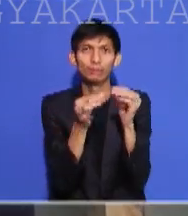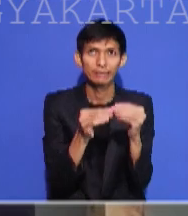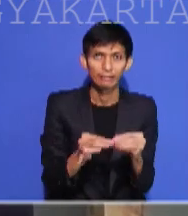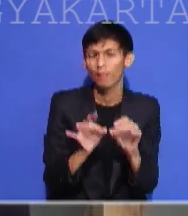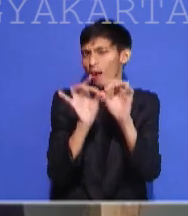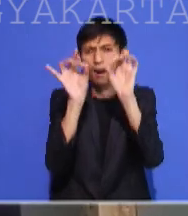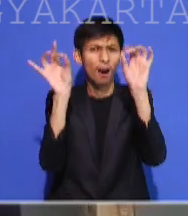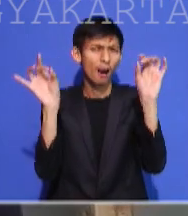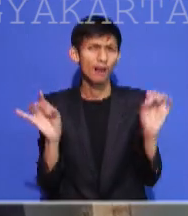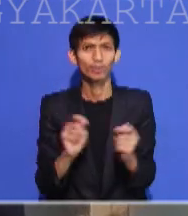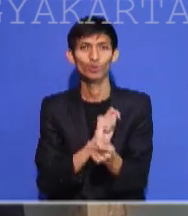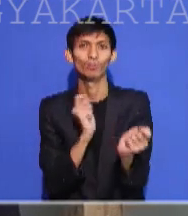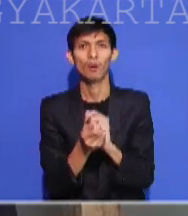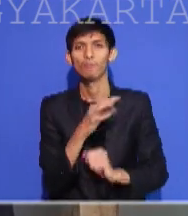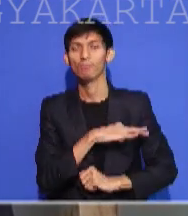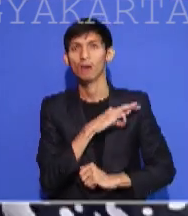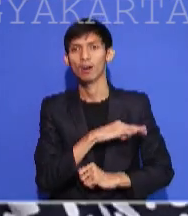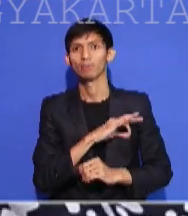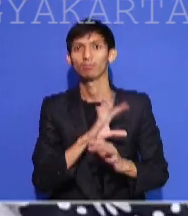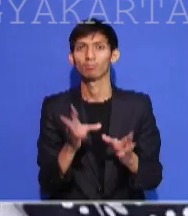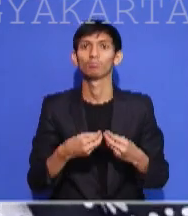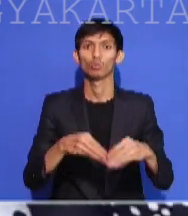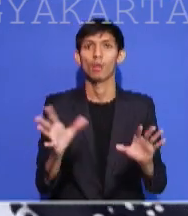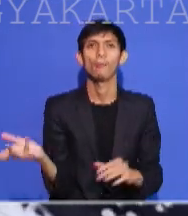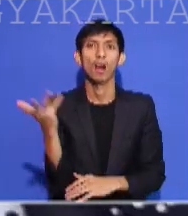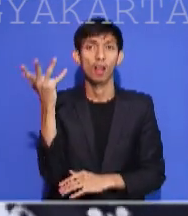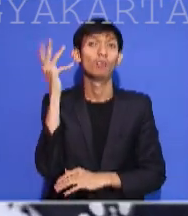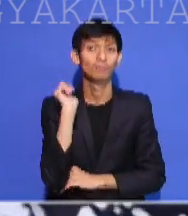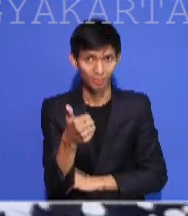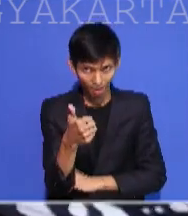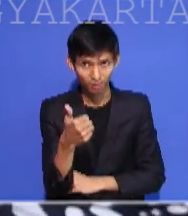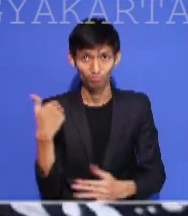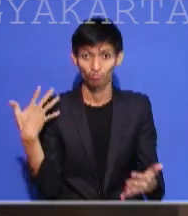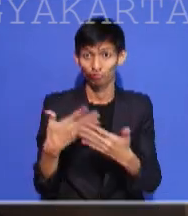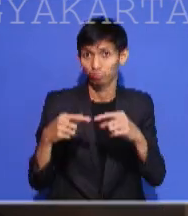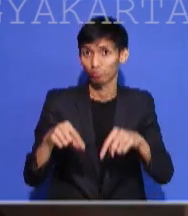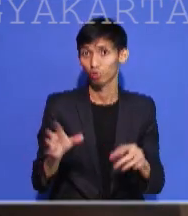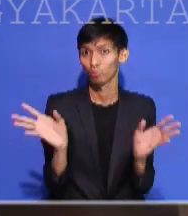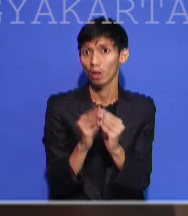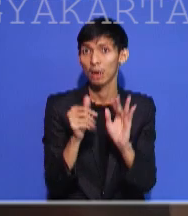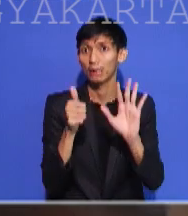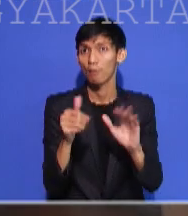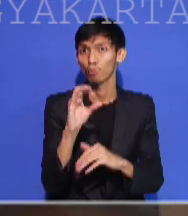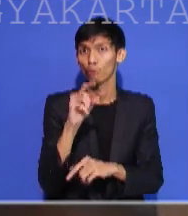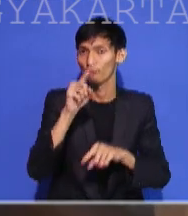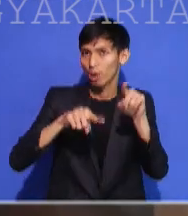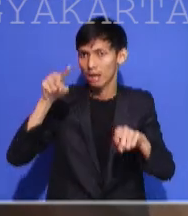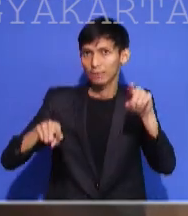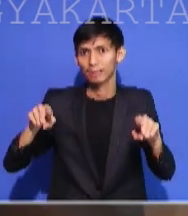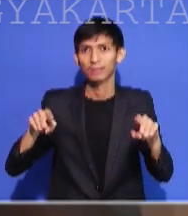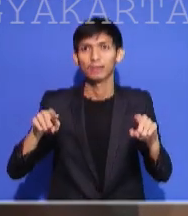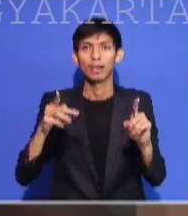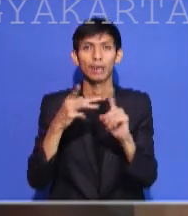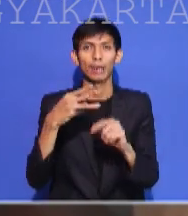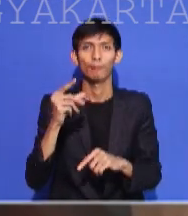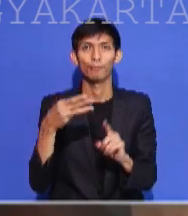memiliki nilai jual tinggi hingga saat ini total sudah 16 jenis produk olahan herbal yang ia hasilkan di